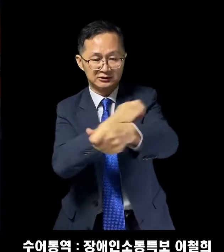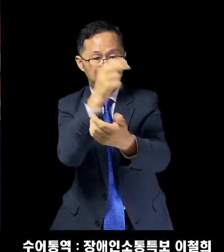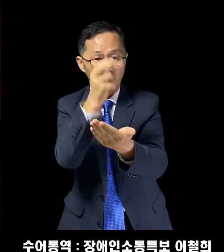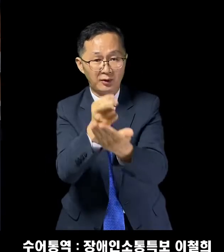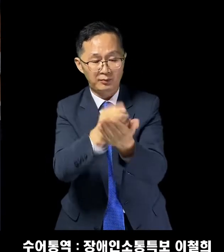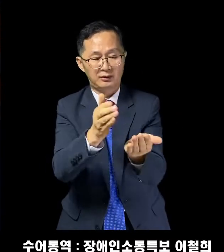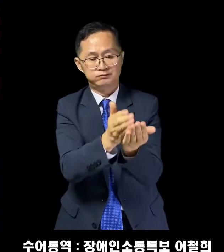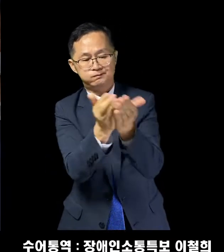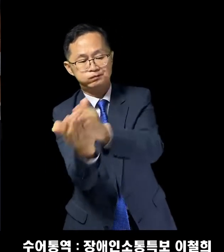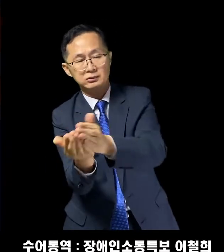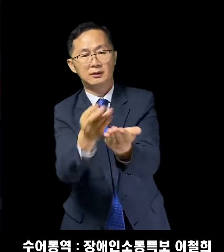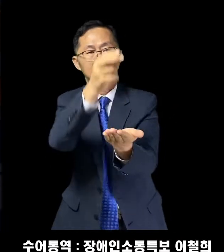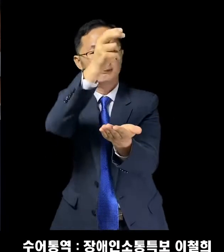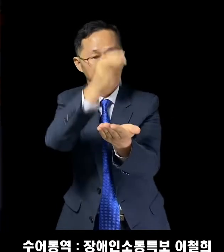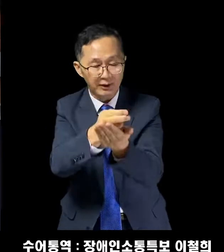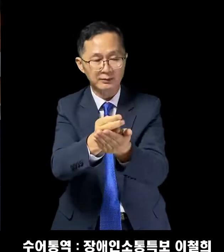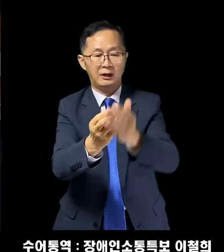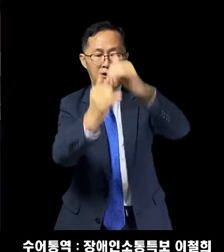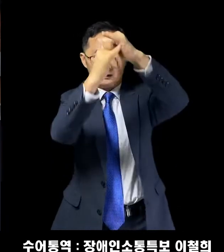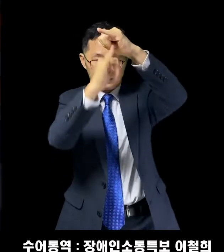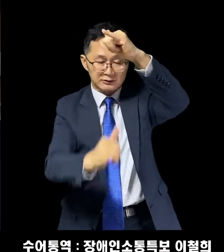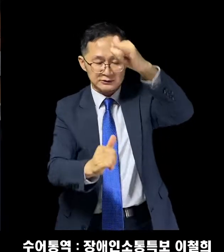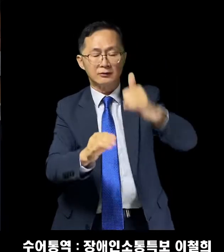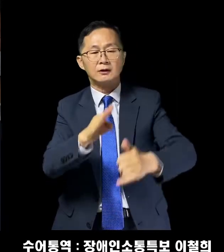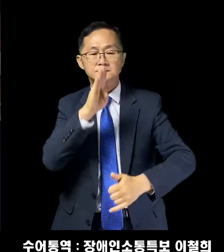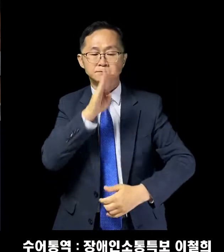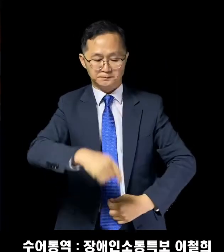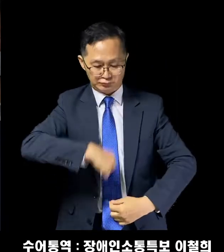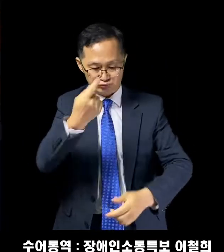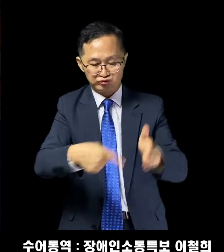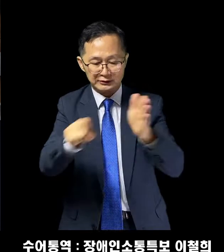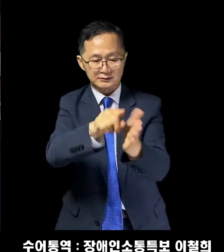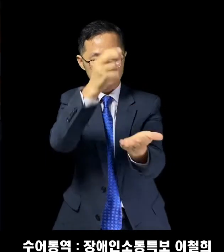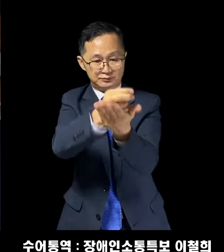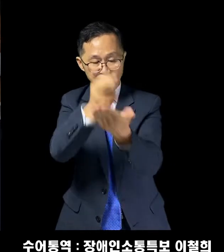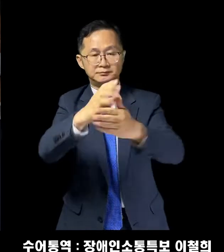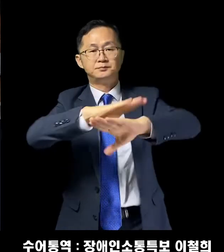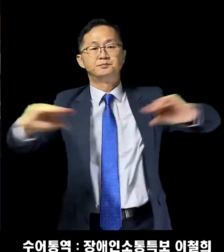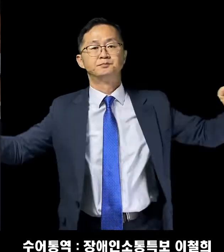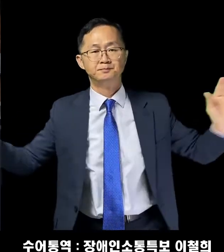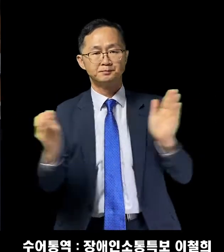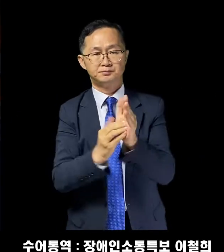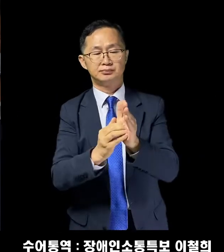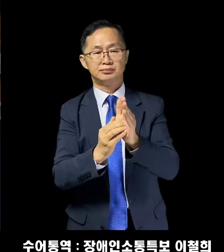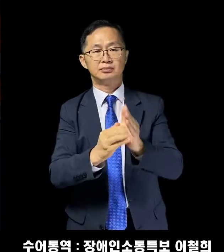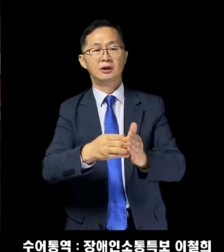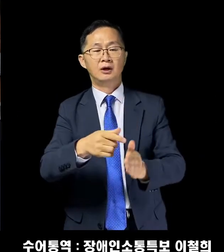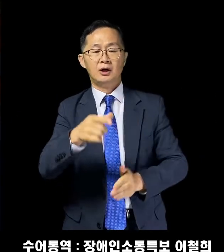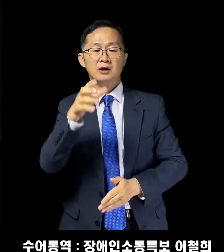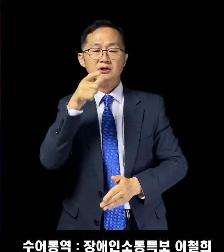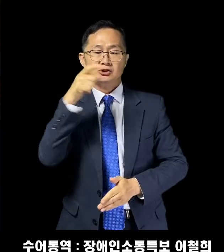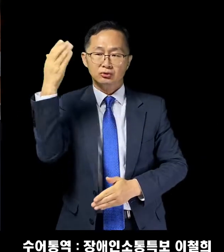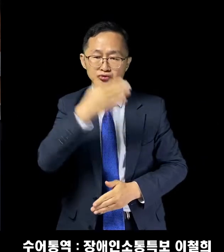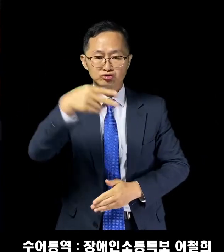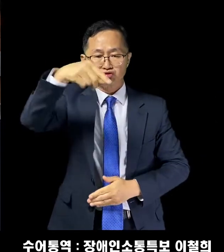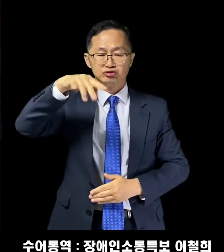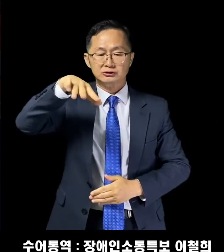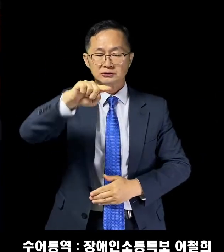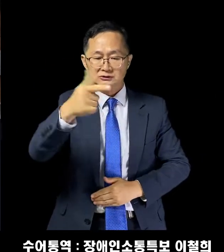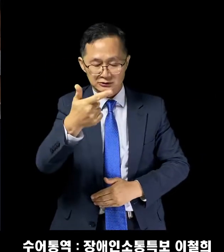역사와 정의를 위한 입법을 해결했고 여수순천 사건 특별법 처리도 도왔습니다